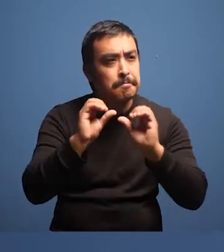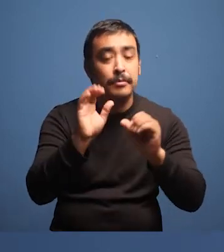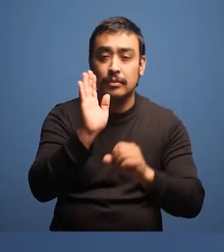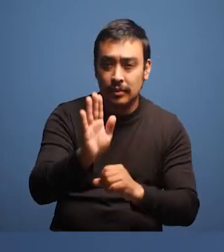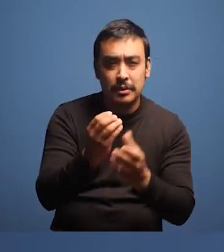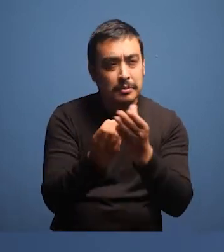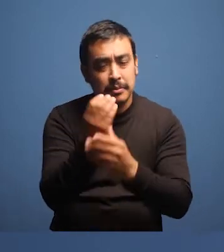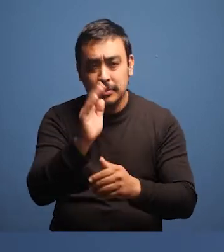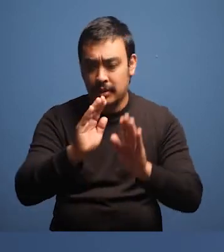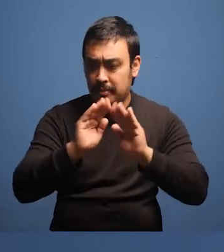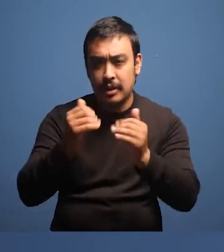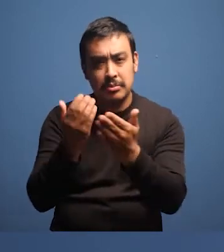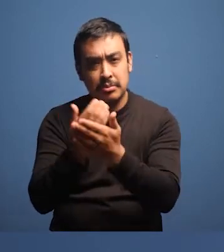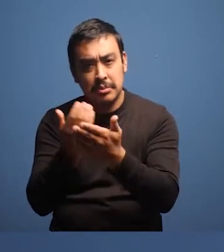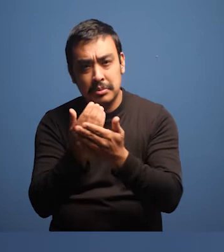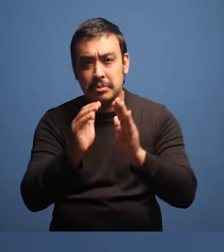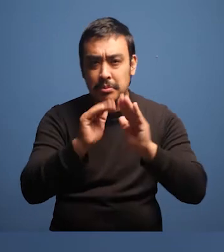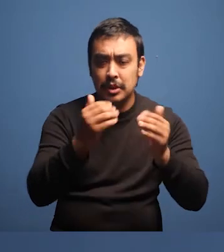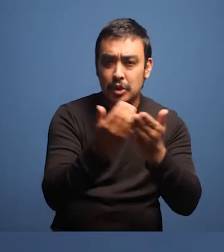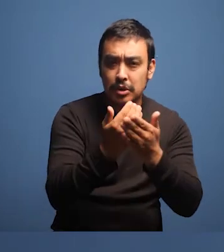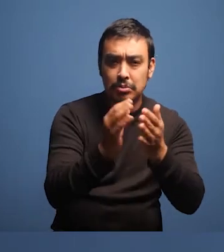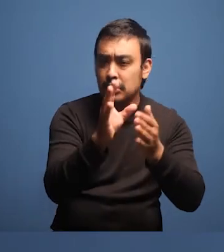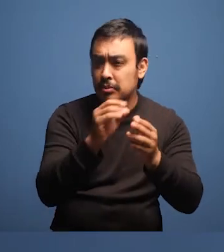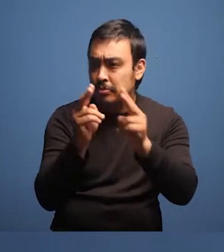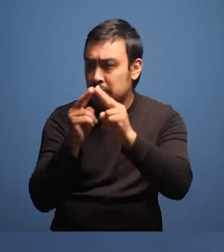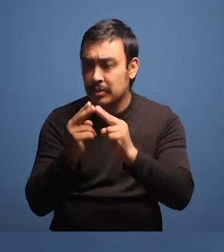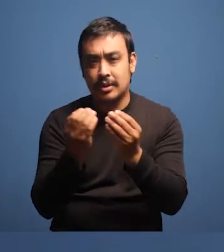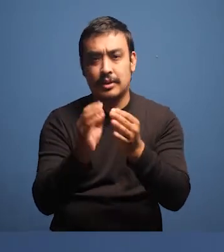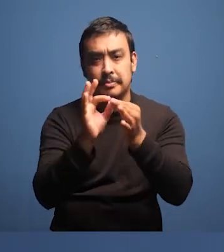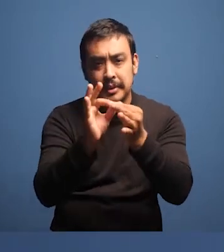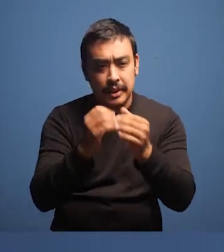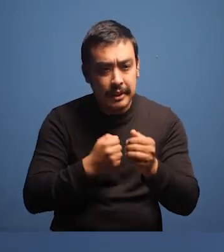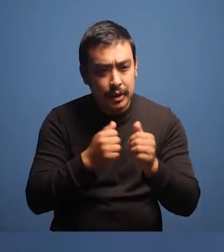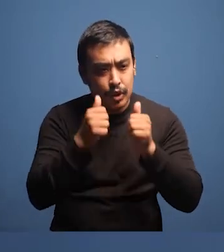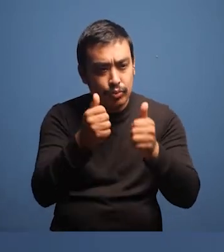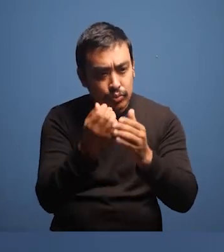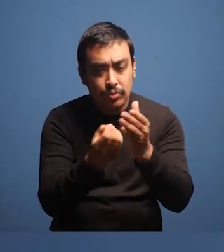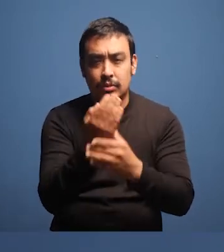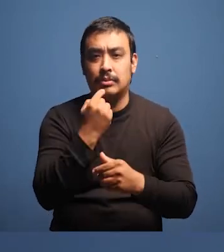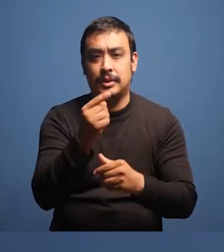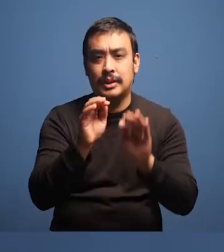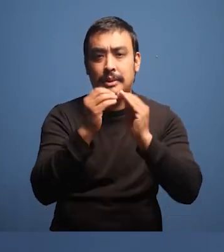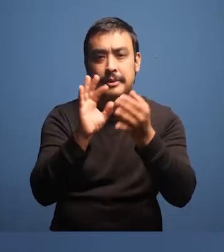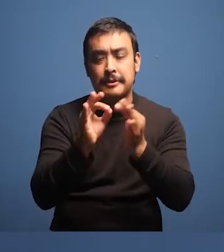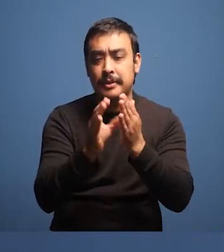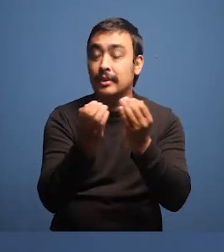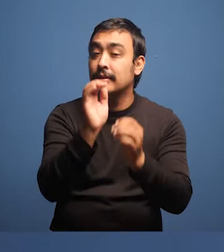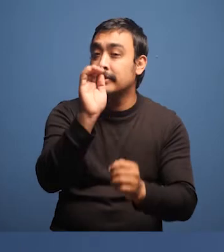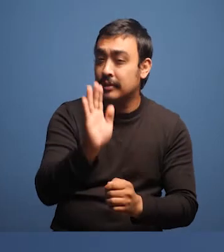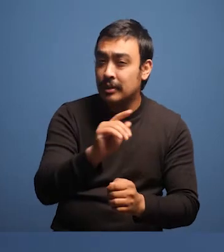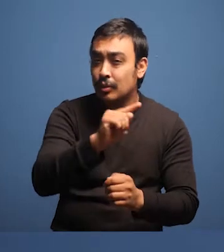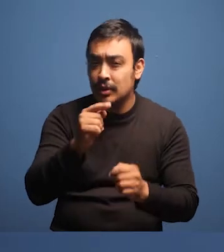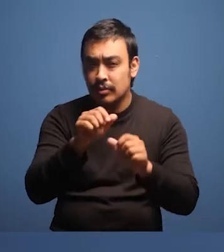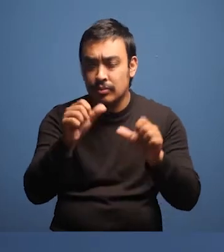डिफ्रेन्ट अर्गनाइजेसन्सहरू छ, त्यो अर्गनाइजेसन्सहरूसँग सबैसँग कनेक्ट हुने, आफूलाई कुनै क्याम्पेनहरू लन्च गर्न मन लाग्यो भने सोसियल मिडियाबाट गर्न सक्छ, कुनै